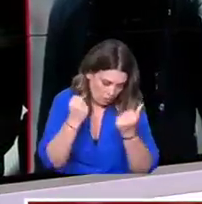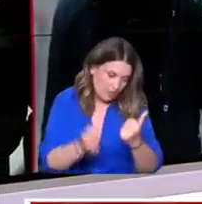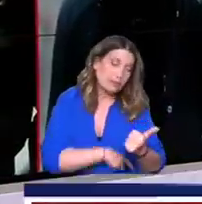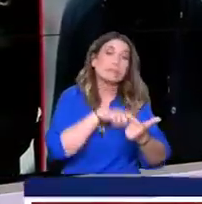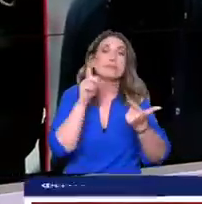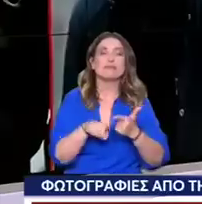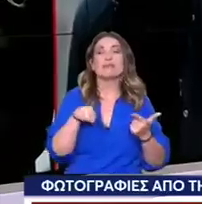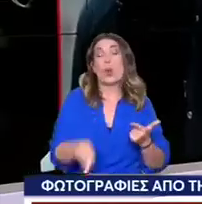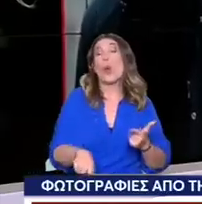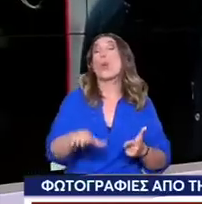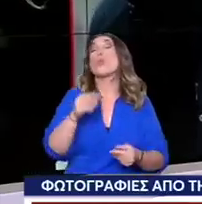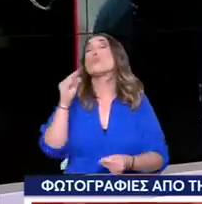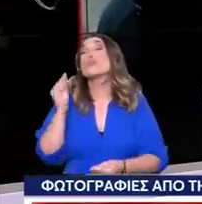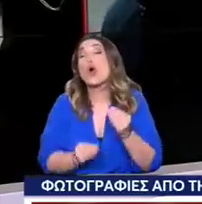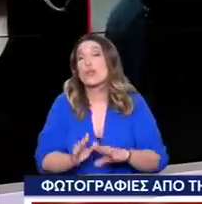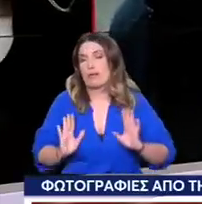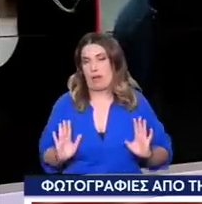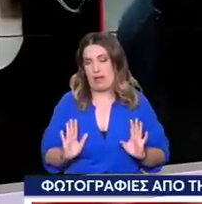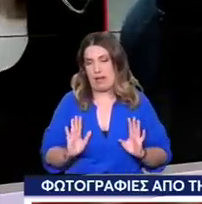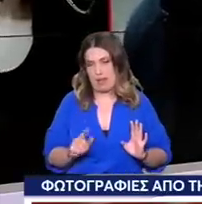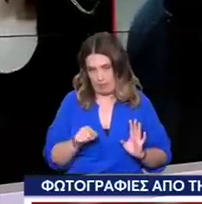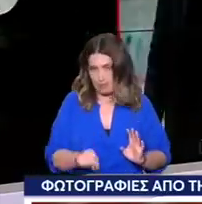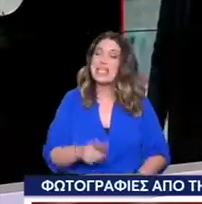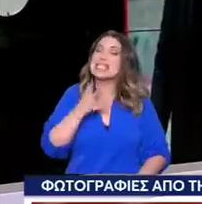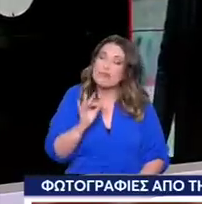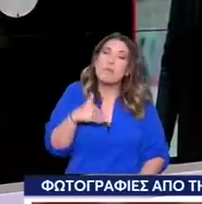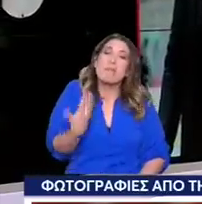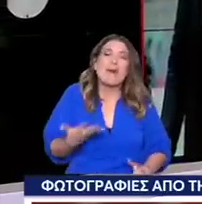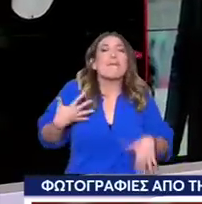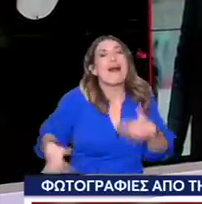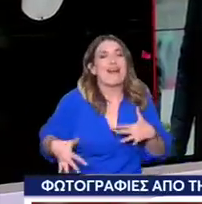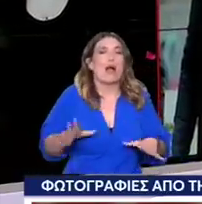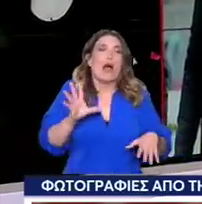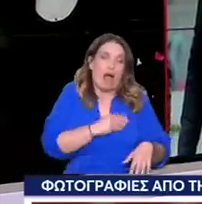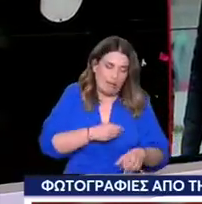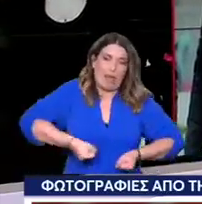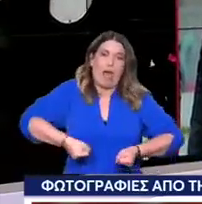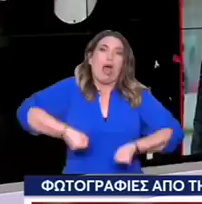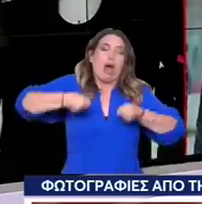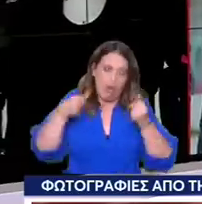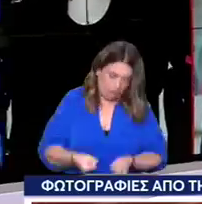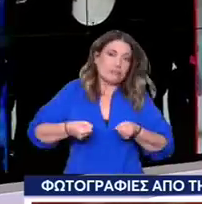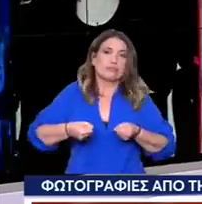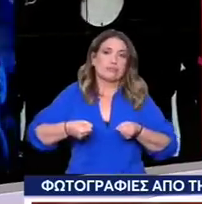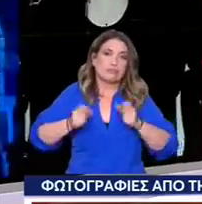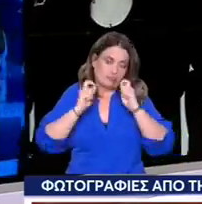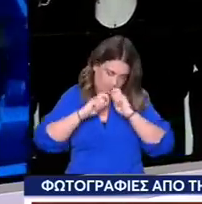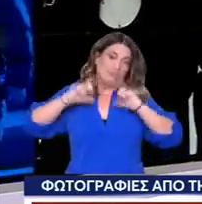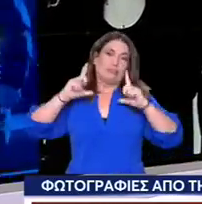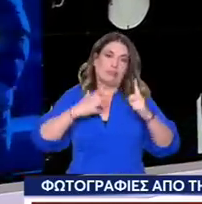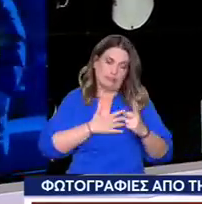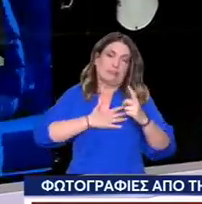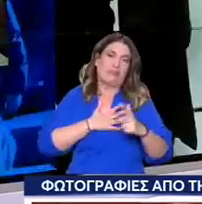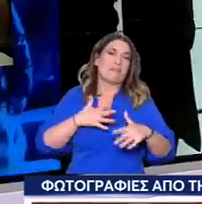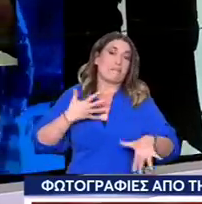άφησε τετραπληγική, γιατί σε αυτό είμαστε ακόμα, σε αυτό εμπλέκεται η κυρία Καρατζά, και αργότερα και τον θάνατο του κοριτσιού, και όχι η κεταμίνη ή η